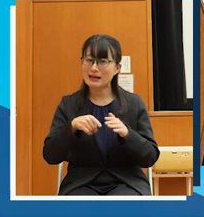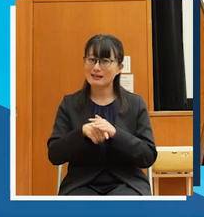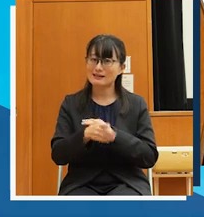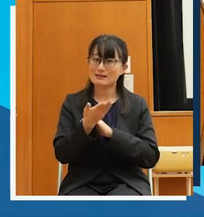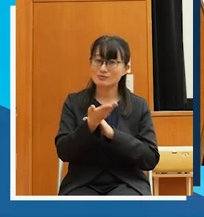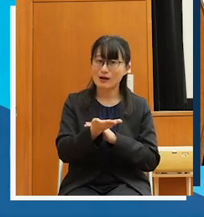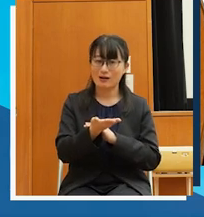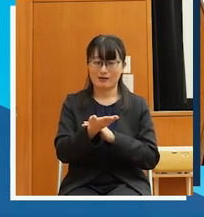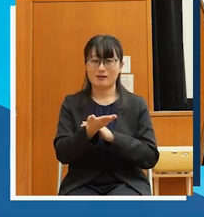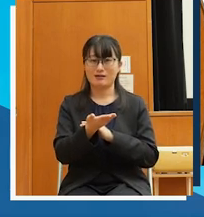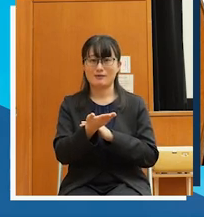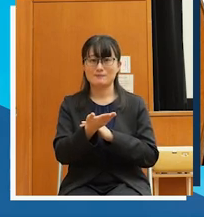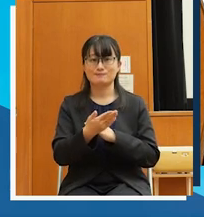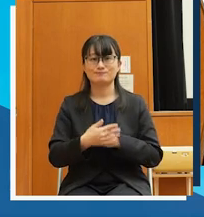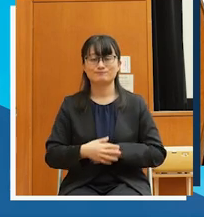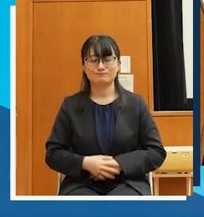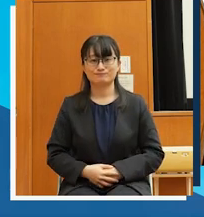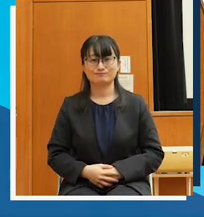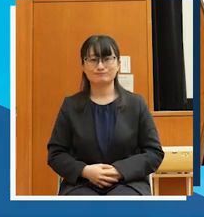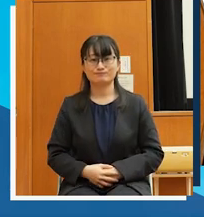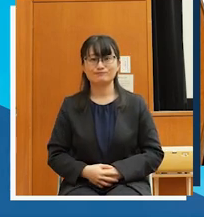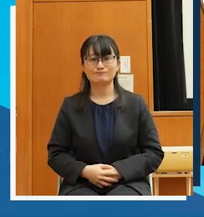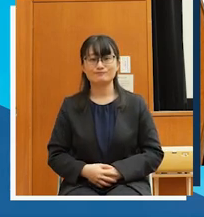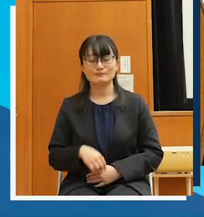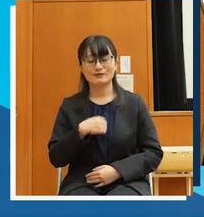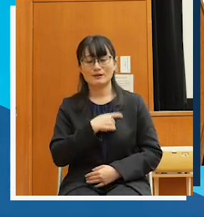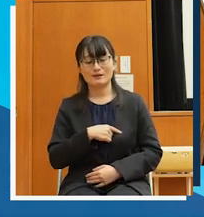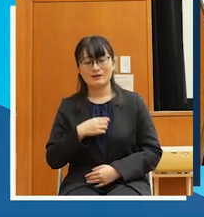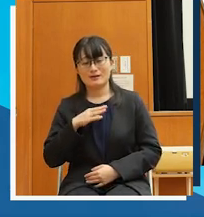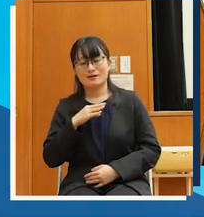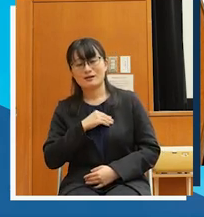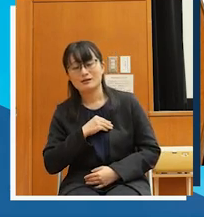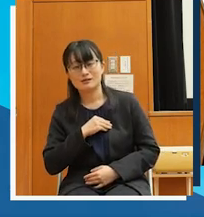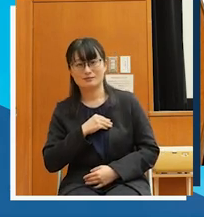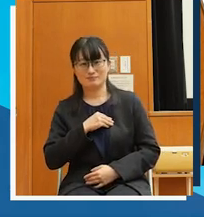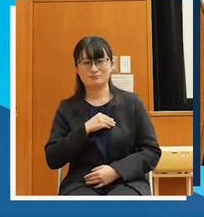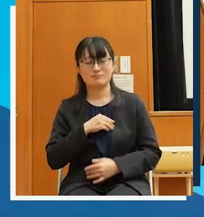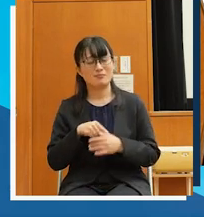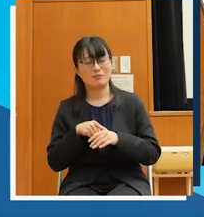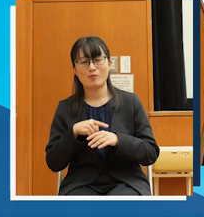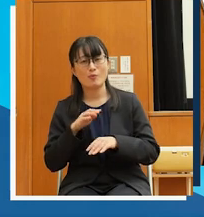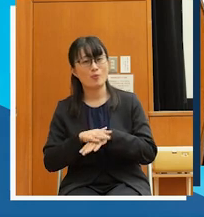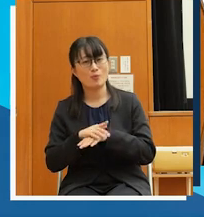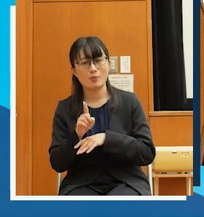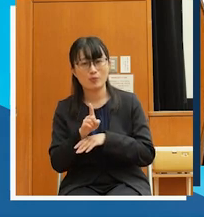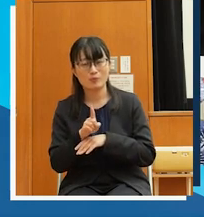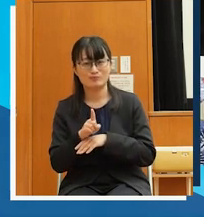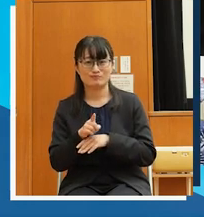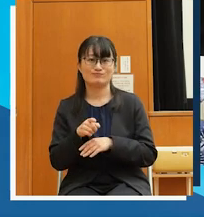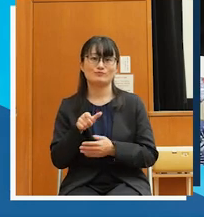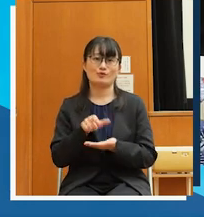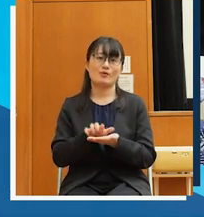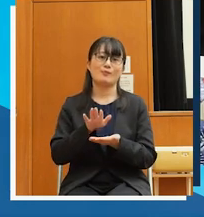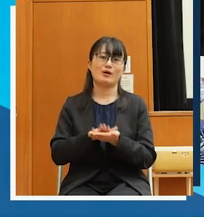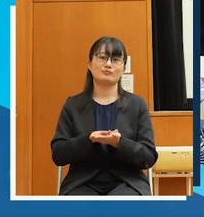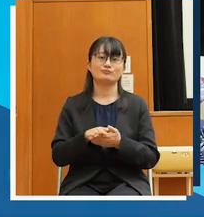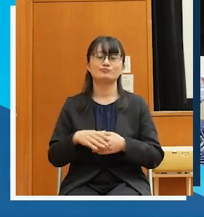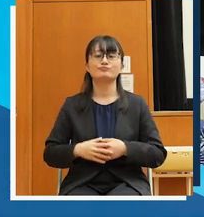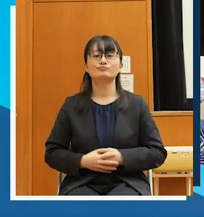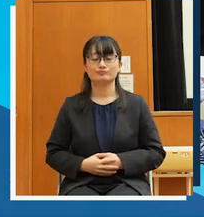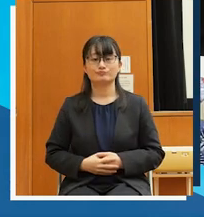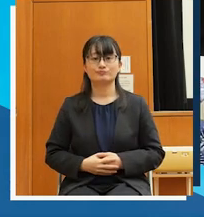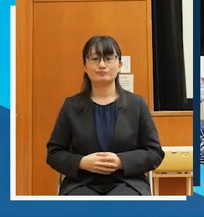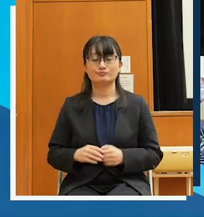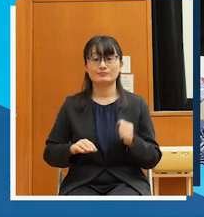えま非常に無力感を覚えていますどうすれば良いのでしょうかとかあるいは学生さんからはですねま半吉運動っていうのは